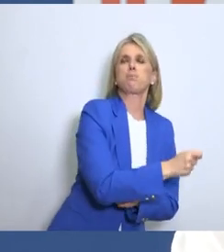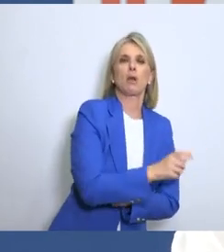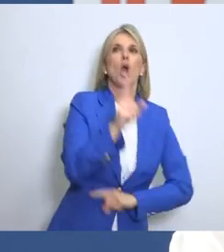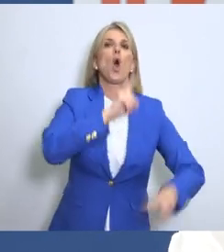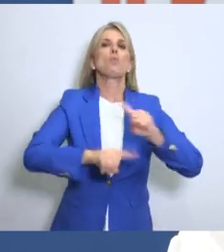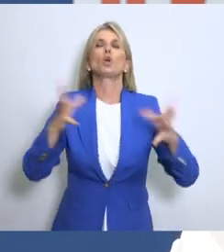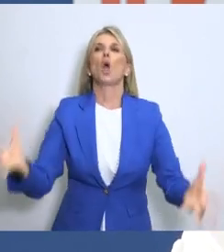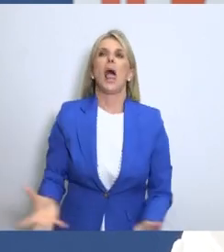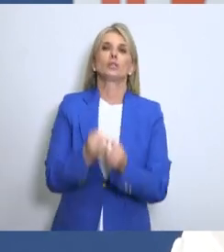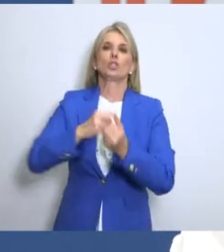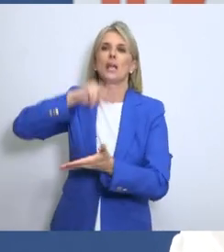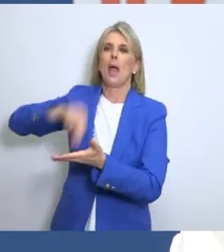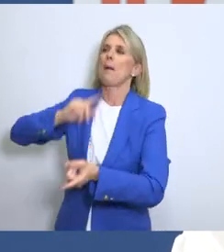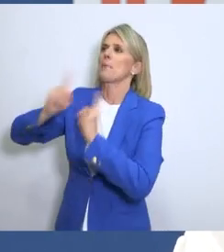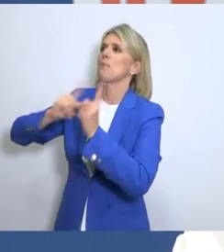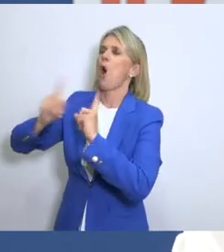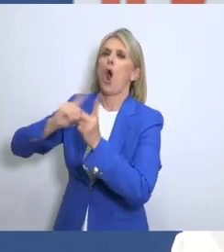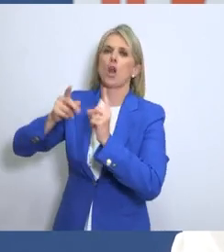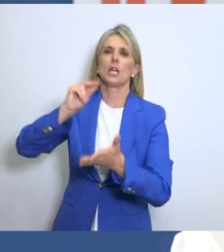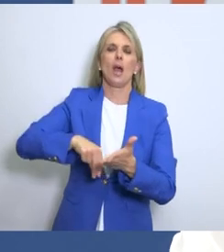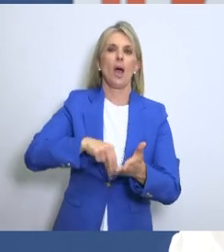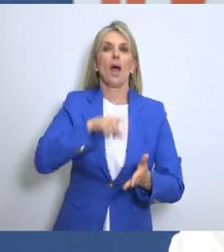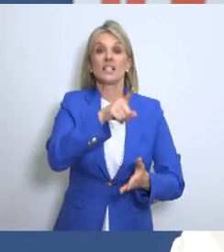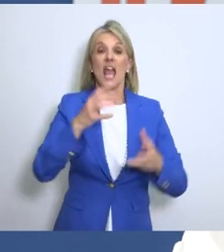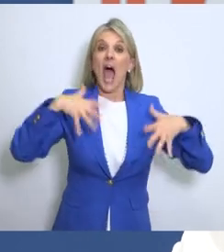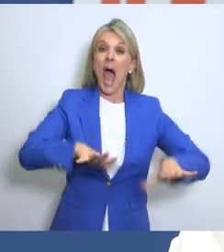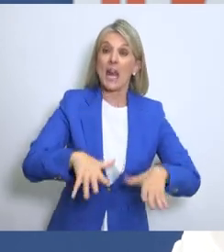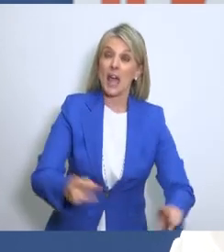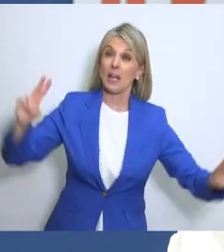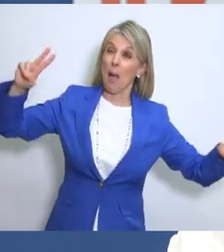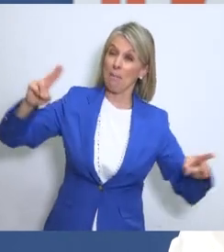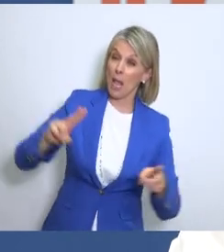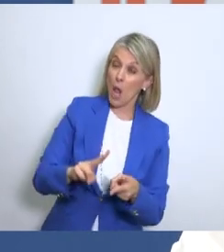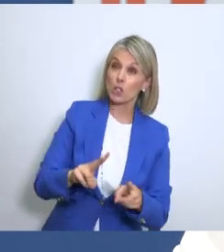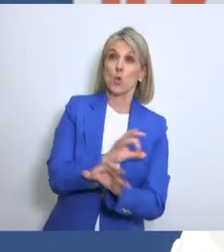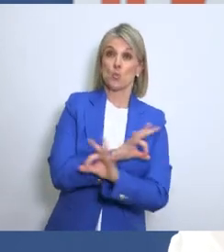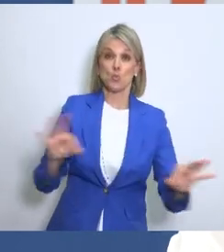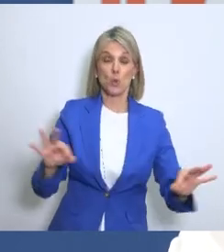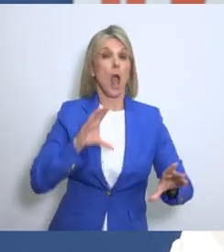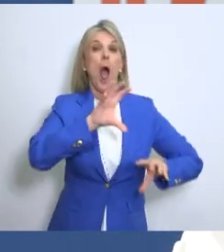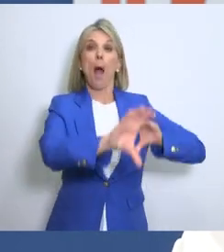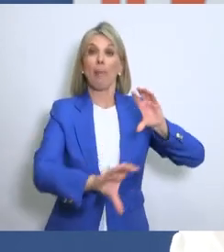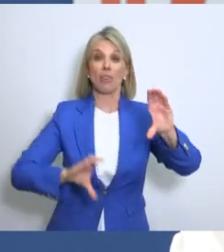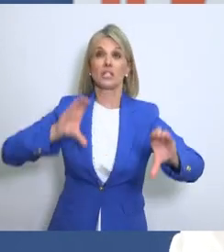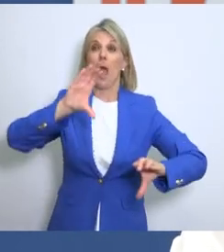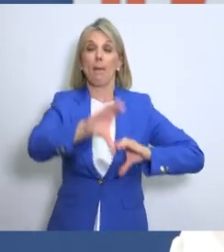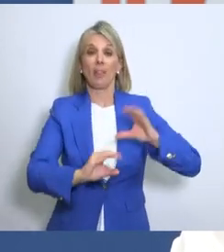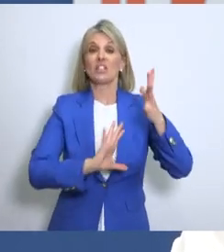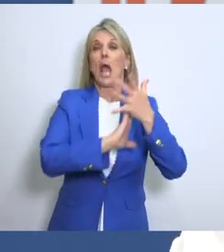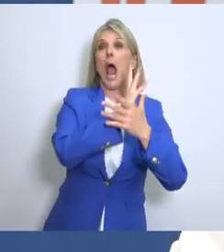τα μνημόνια, πώς μείωσαν την ανεργία, πώς λέει φέρνουν επενδύσεις,